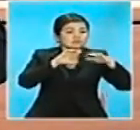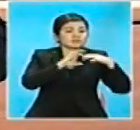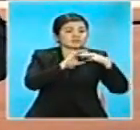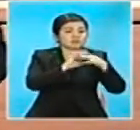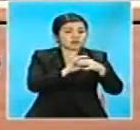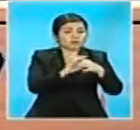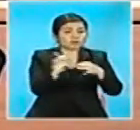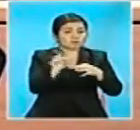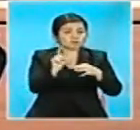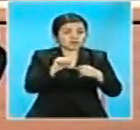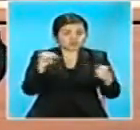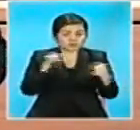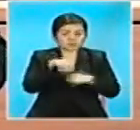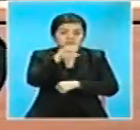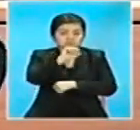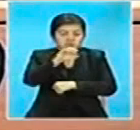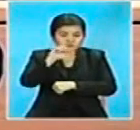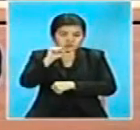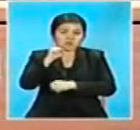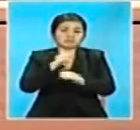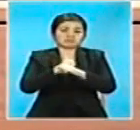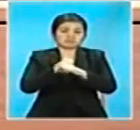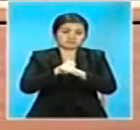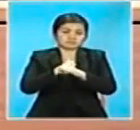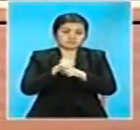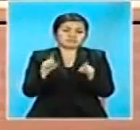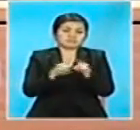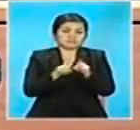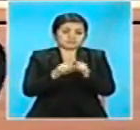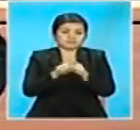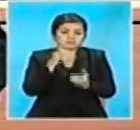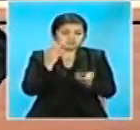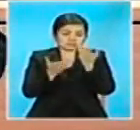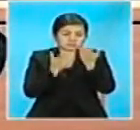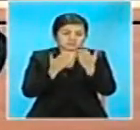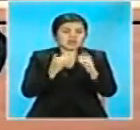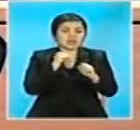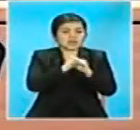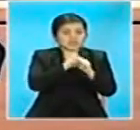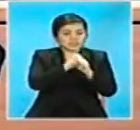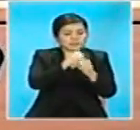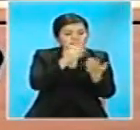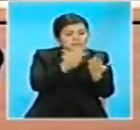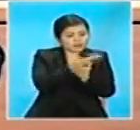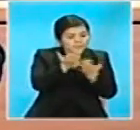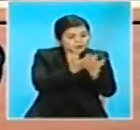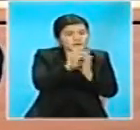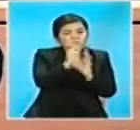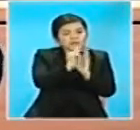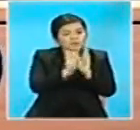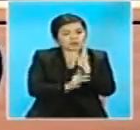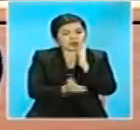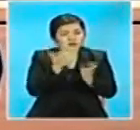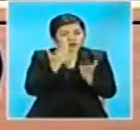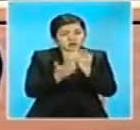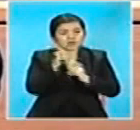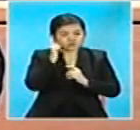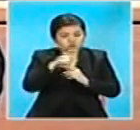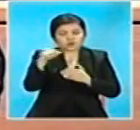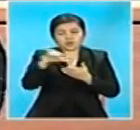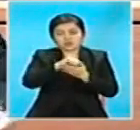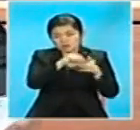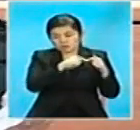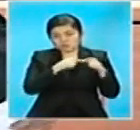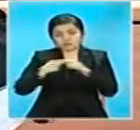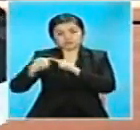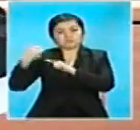าที่ของสสนะครับถึงแม้ว่าจะเป็นฝ่ายนิติบัญญัติก็ตามนะครับอันนี้ก็คงจะมีการแก้ไขกันต่อไปนะ